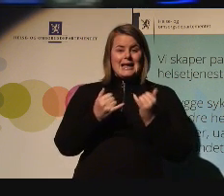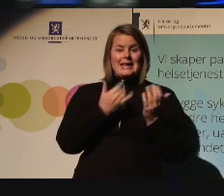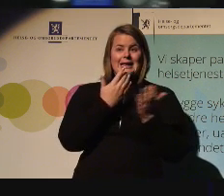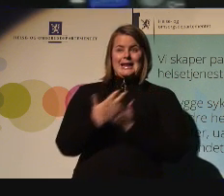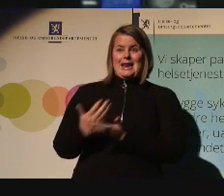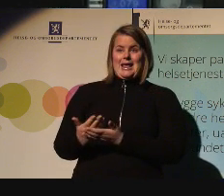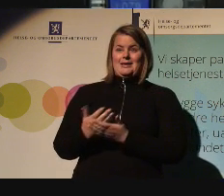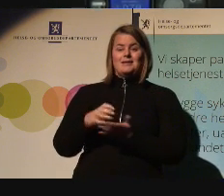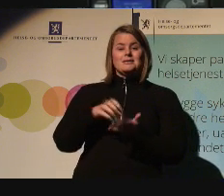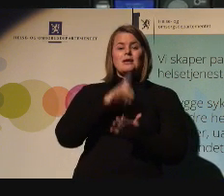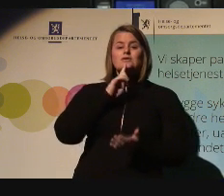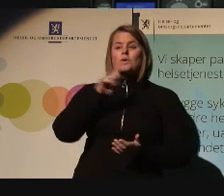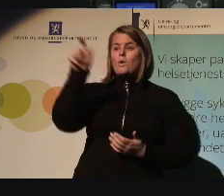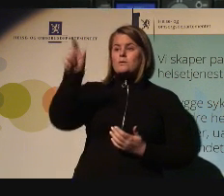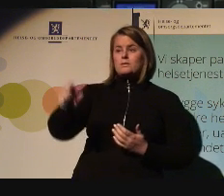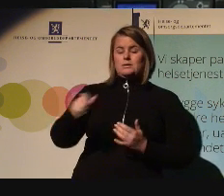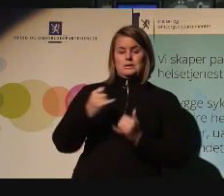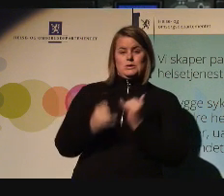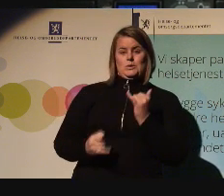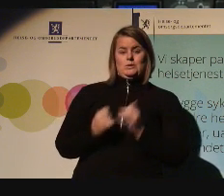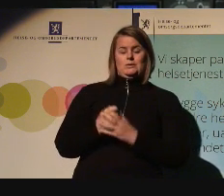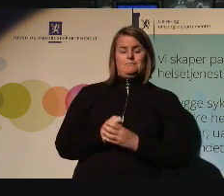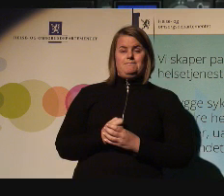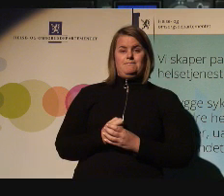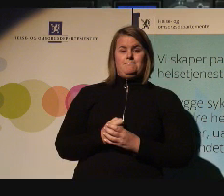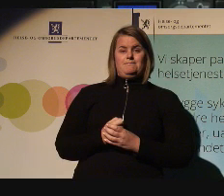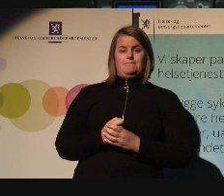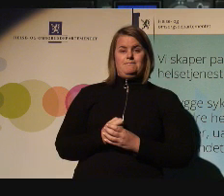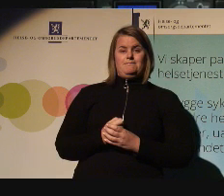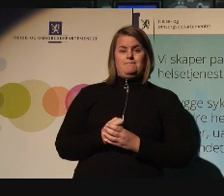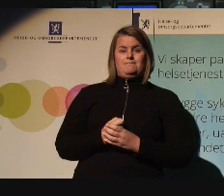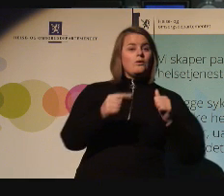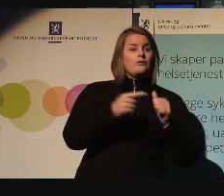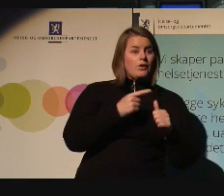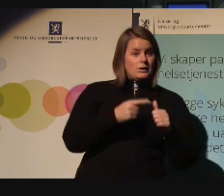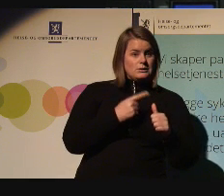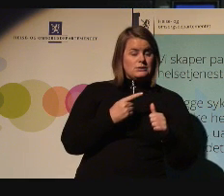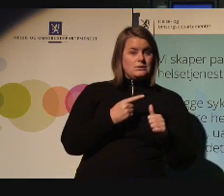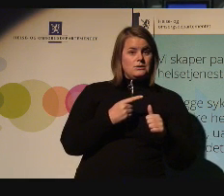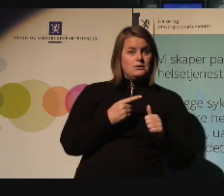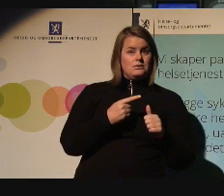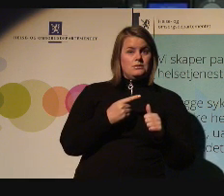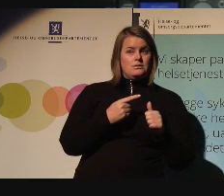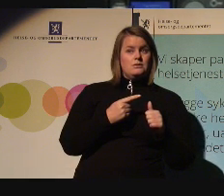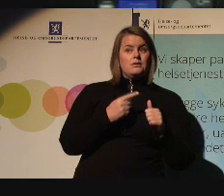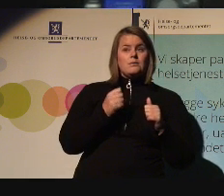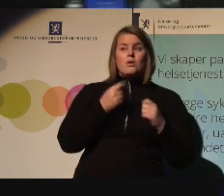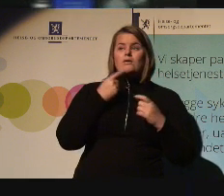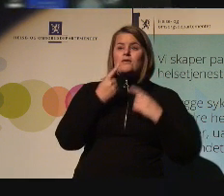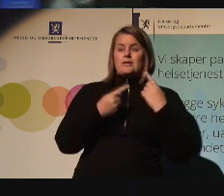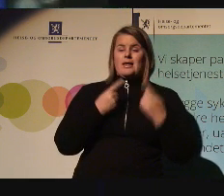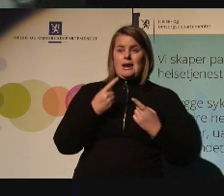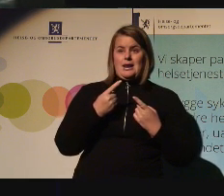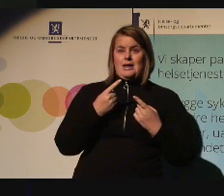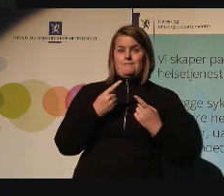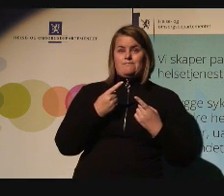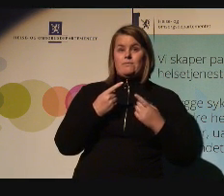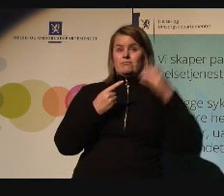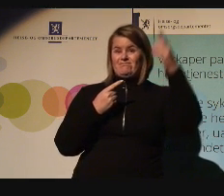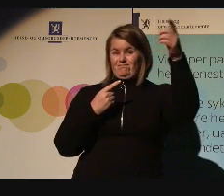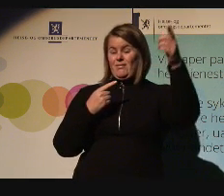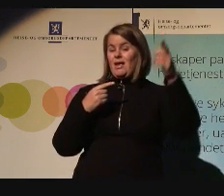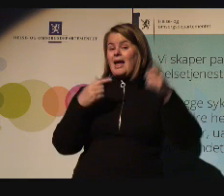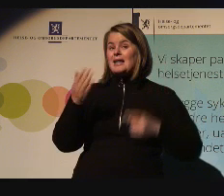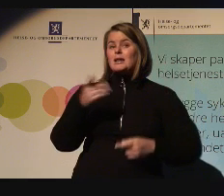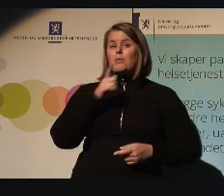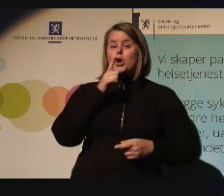og det statsråden som skal avslutte. Før han gjør det, så kan jeg fortelle at vi får lunsj også